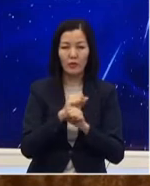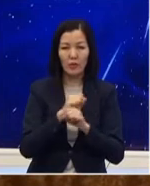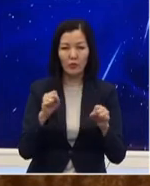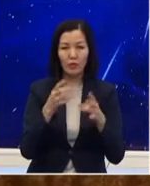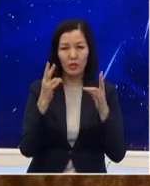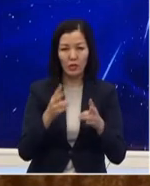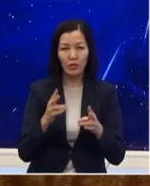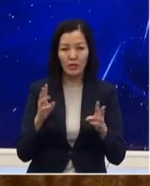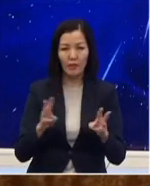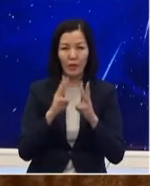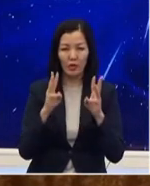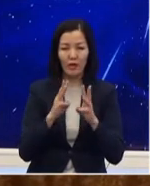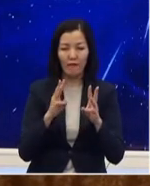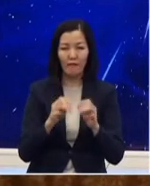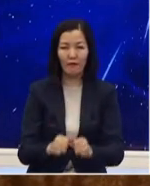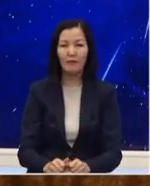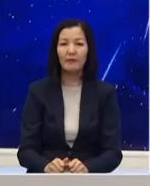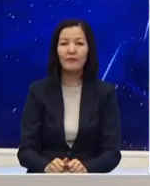допускать пожаров.